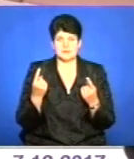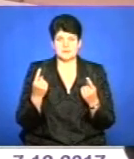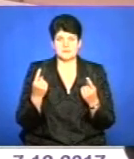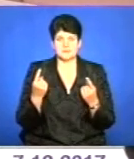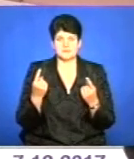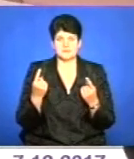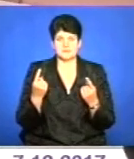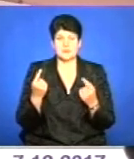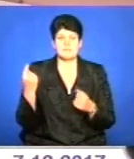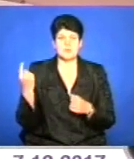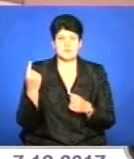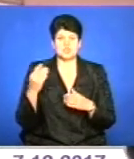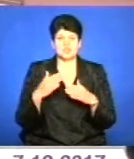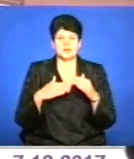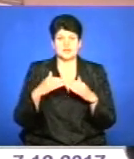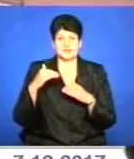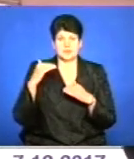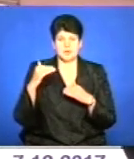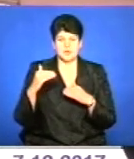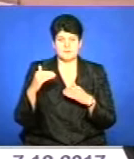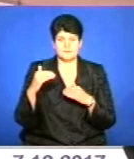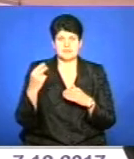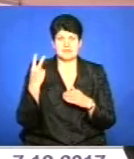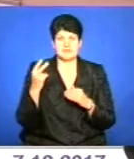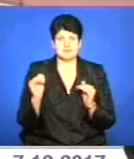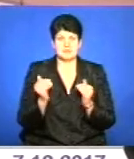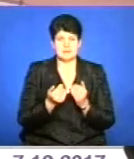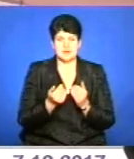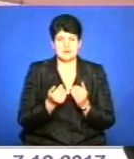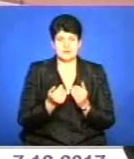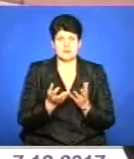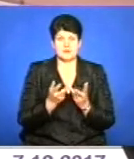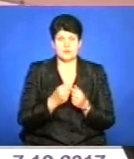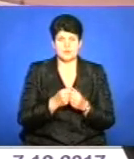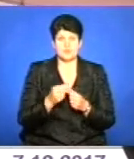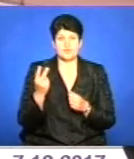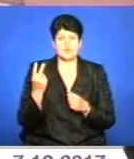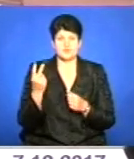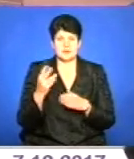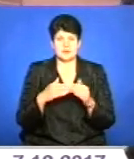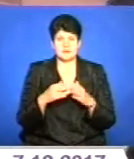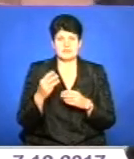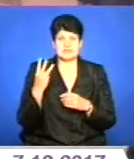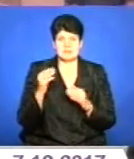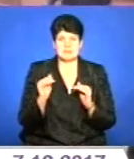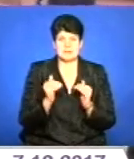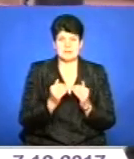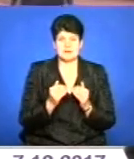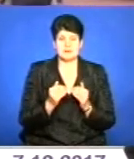великі, по першій категорії, дві мінімальних рахують, по другі три